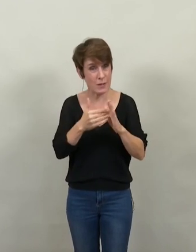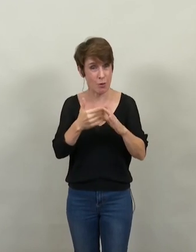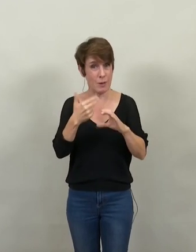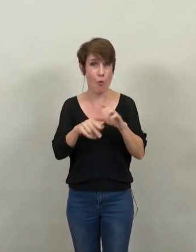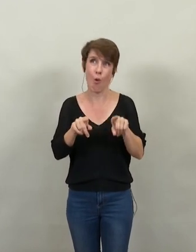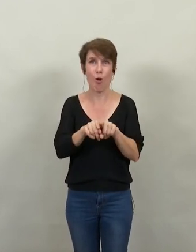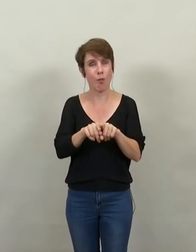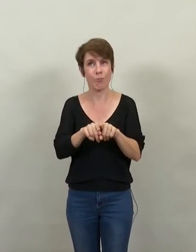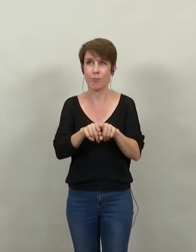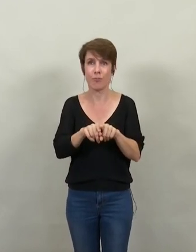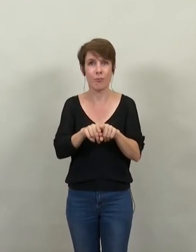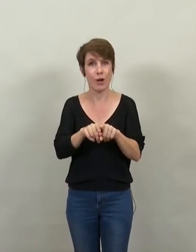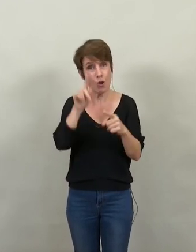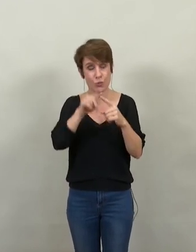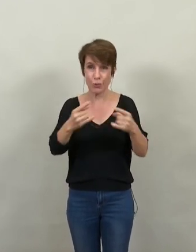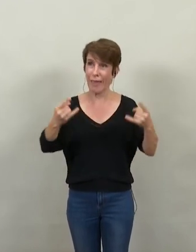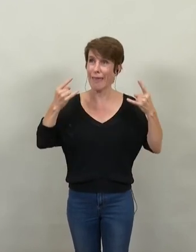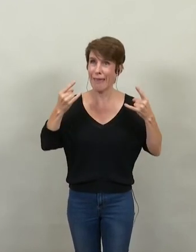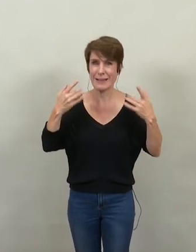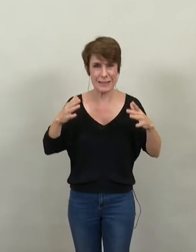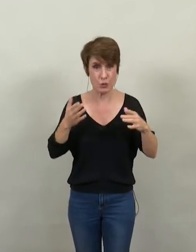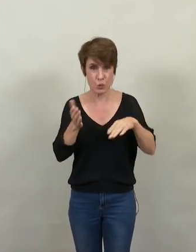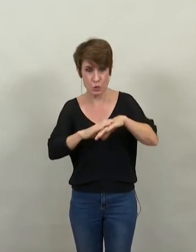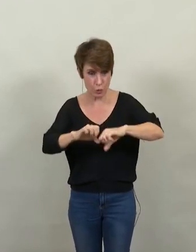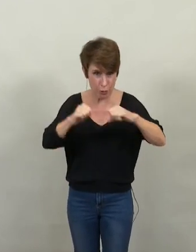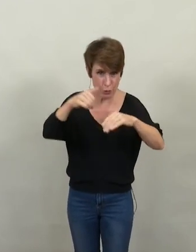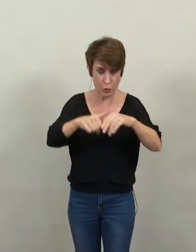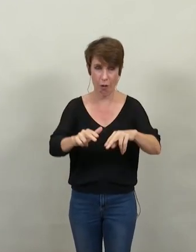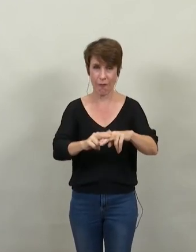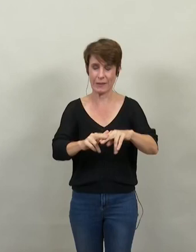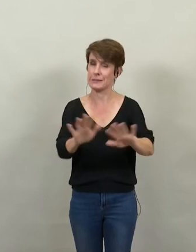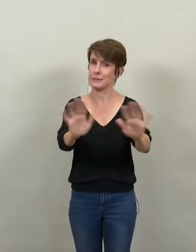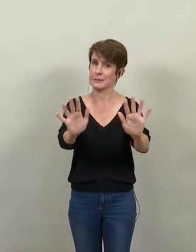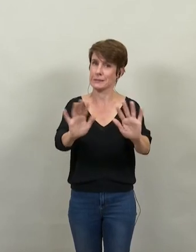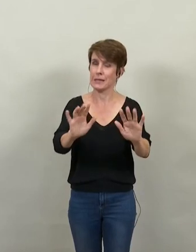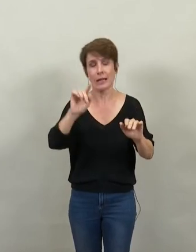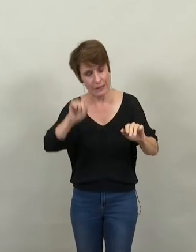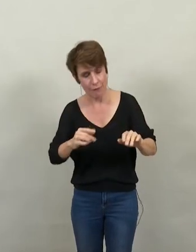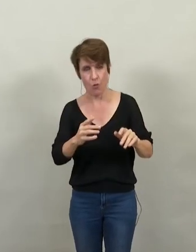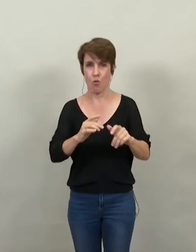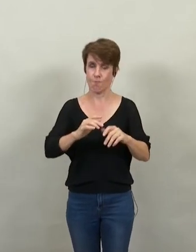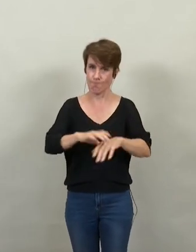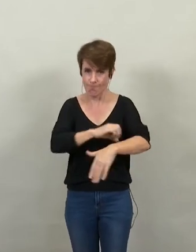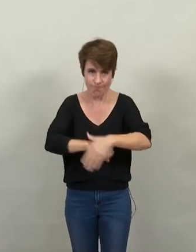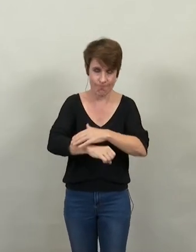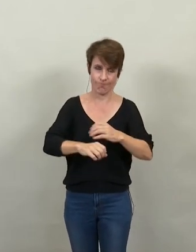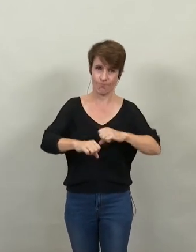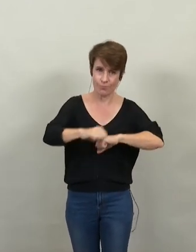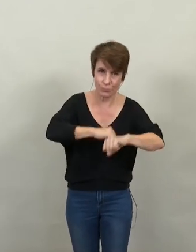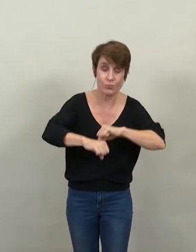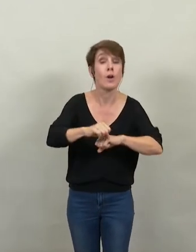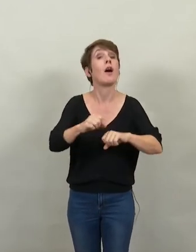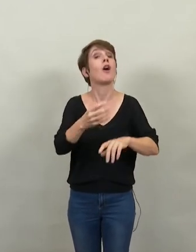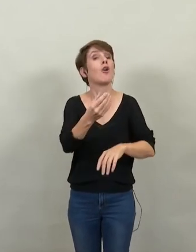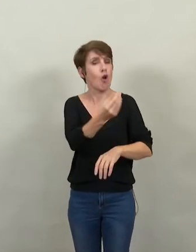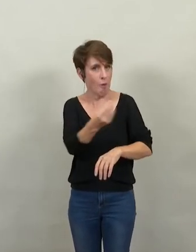et et un gadget il faut vraiment que tout le monde s'en empare et on compte sur vous aussi pour au-delà d'aller chercher les enfants parce qu'on sait que c'est facile de